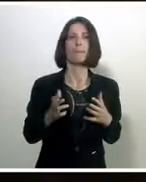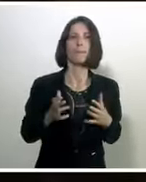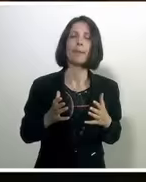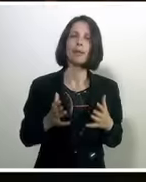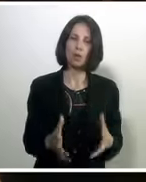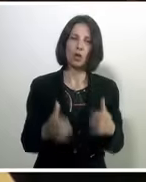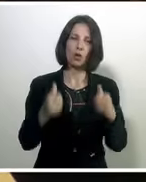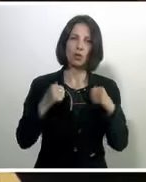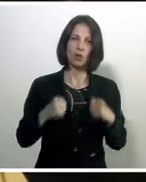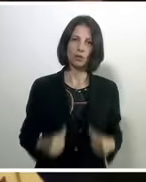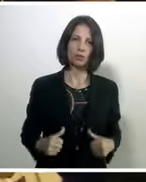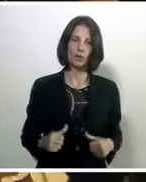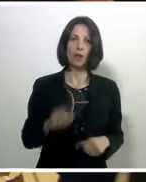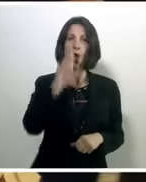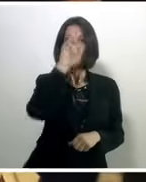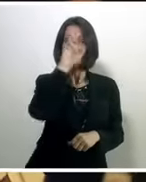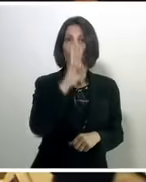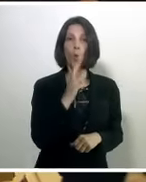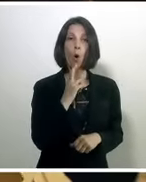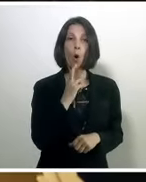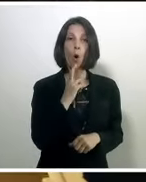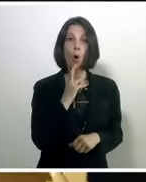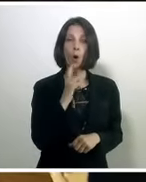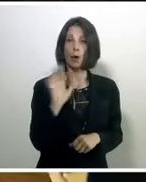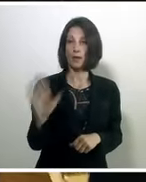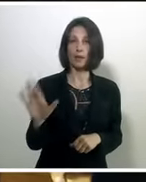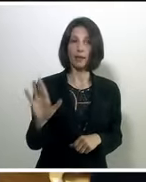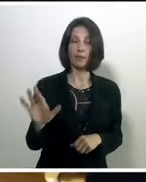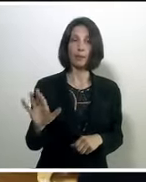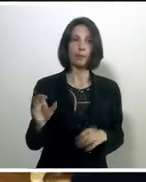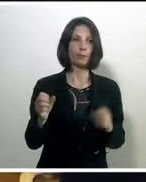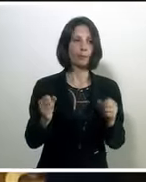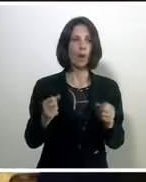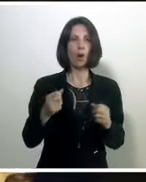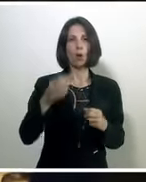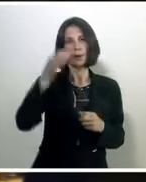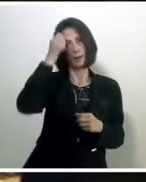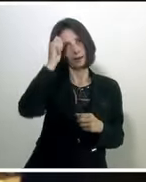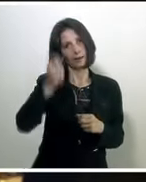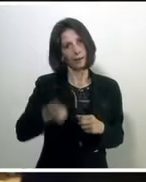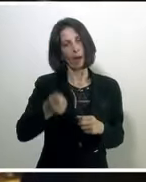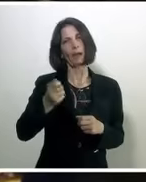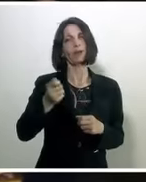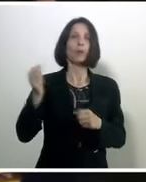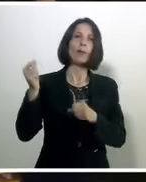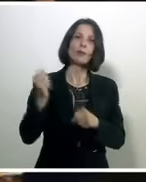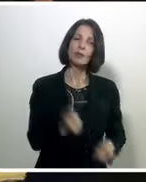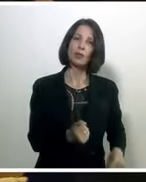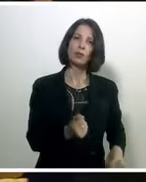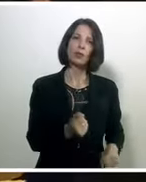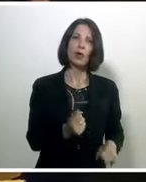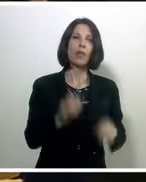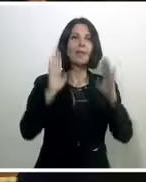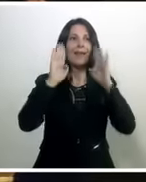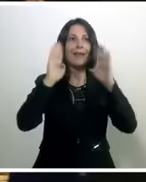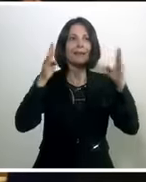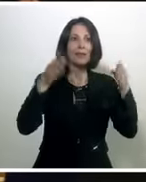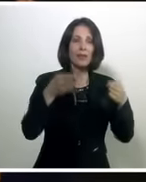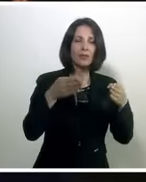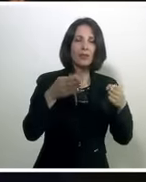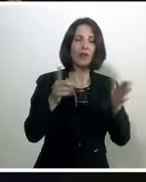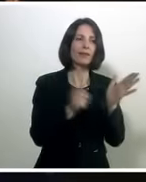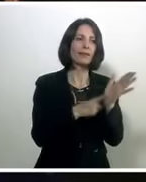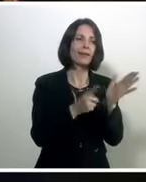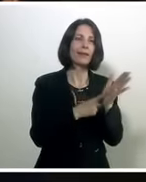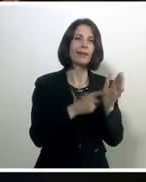ruoli ricoperti con forte senso delle istituzioni l'attenzione per i diritti dei Lavoratori il